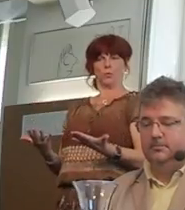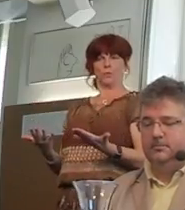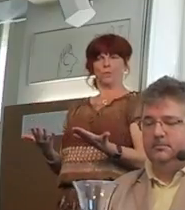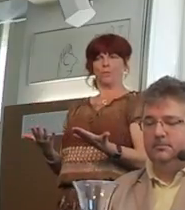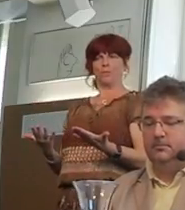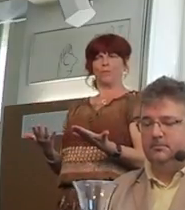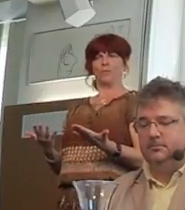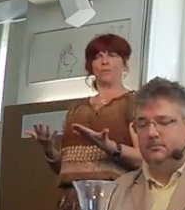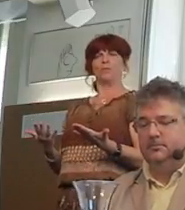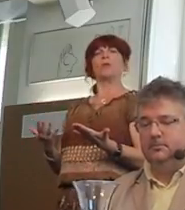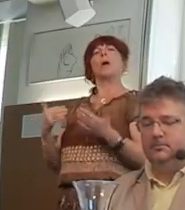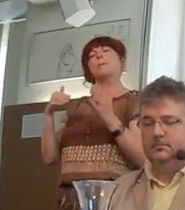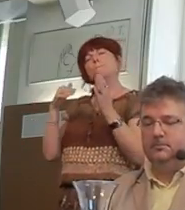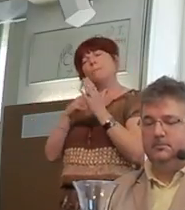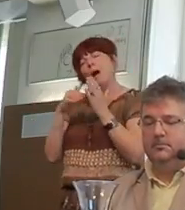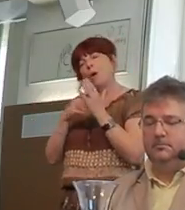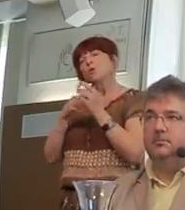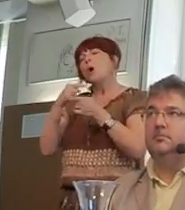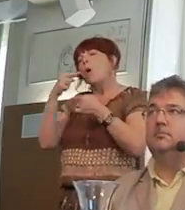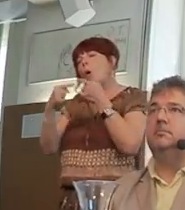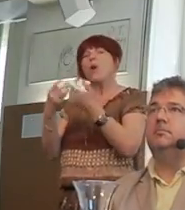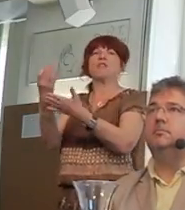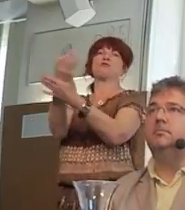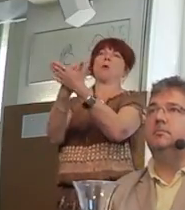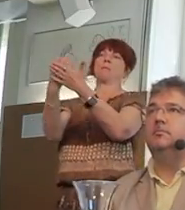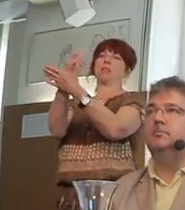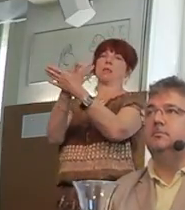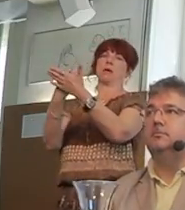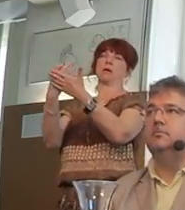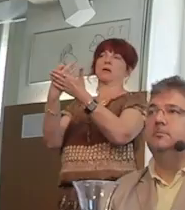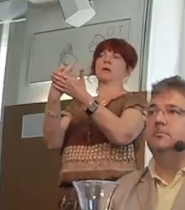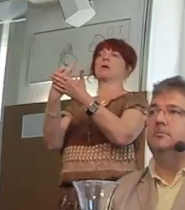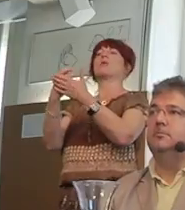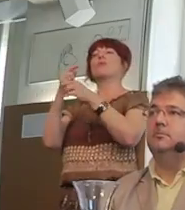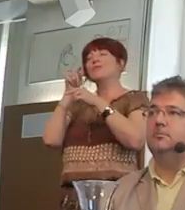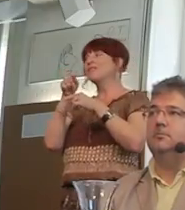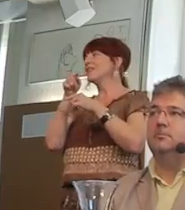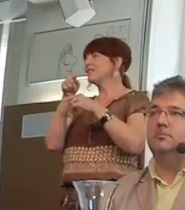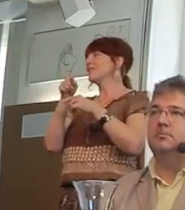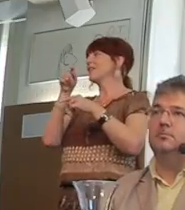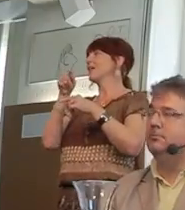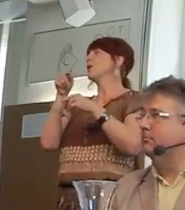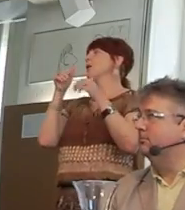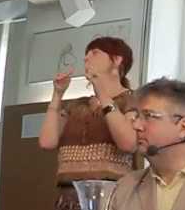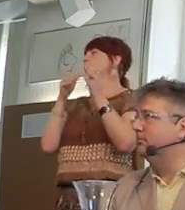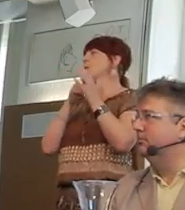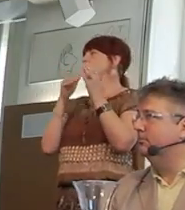immer Role Models. Ja? Die muss man tatsächlich eine gewisse Zeit